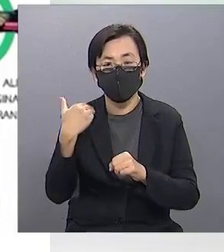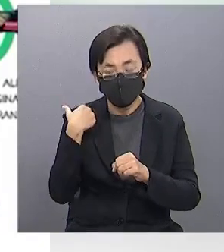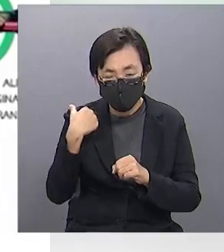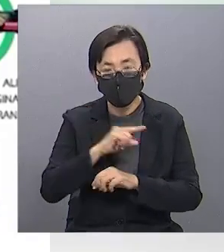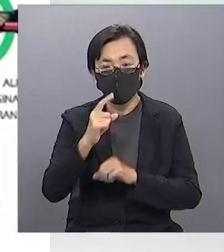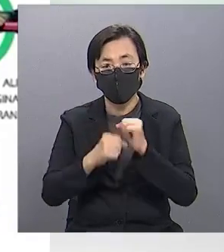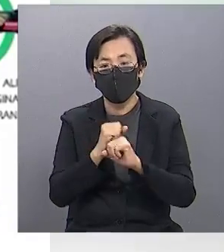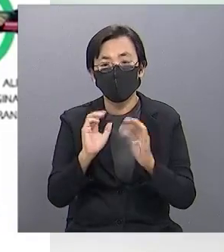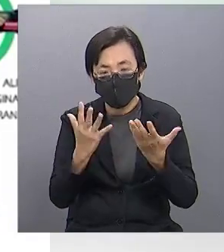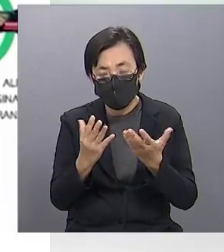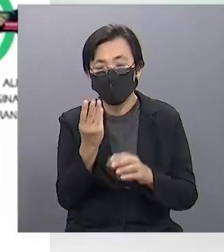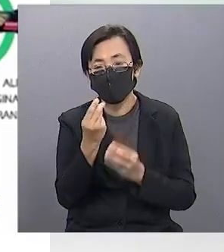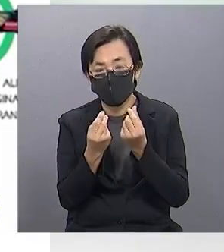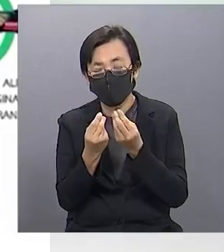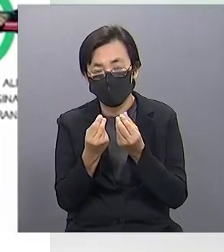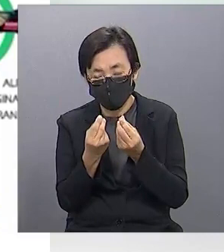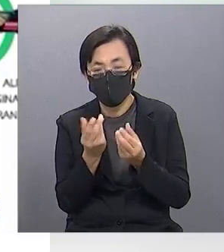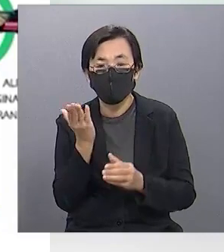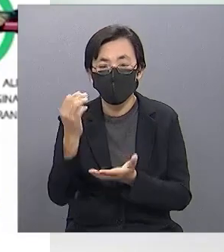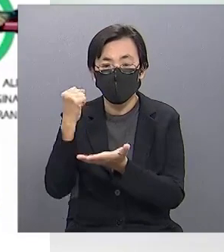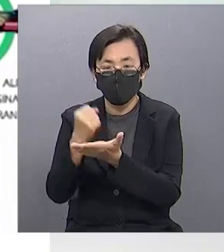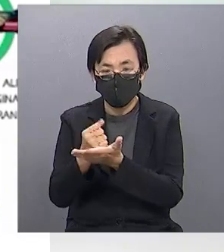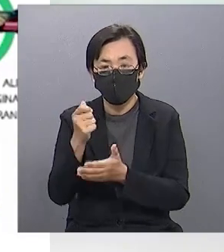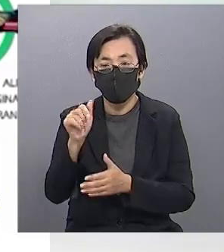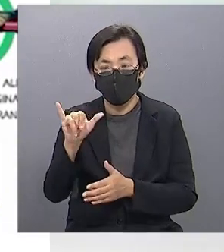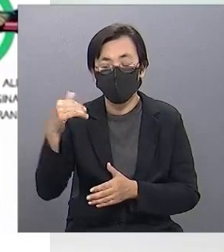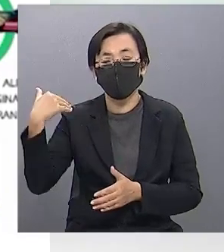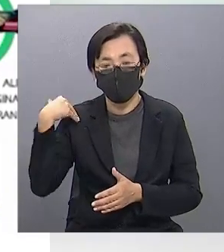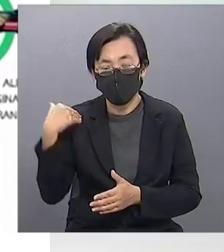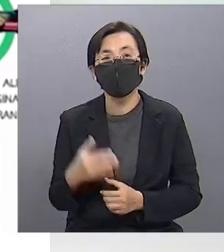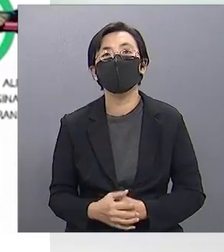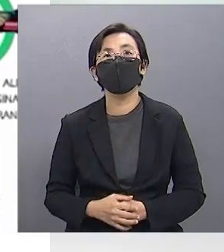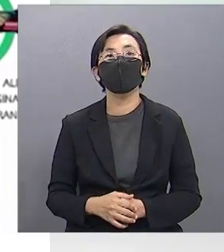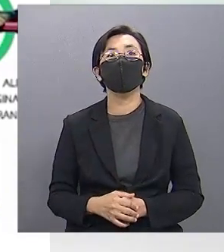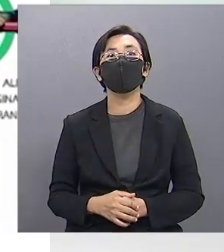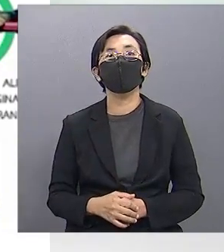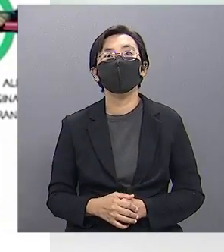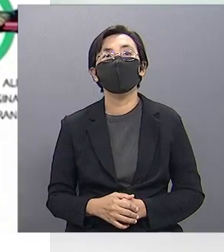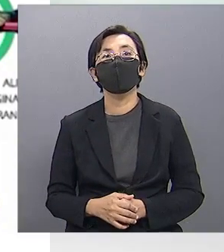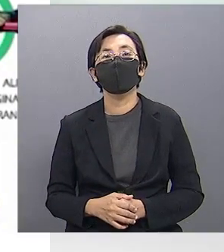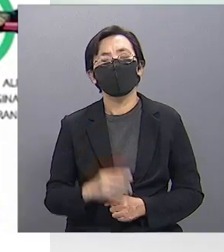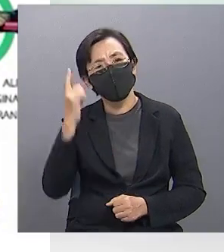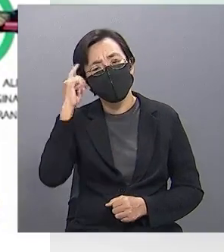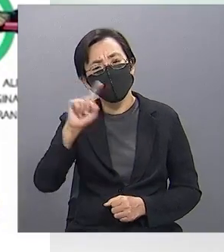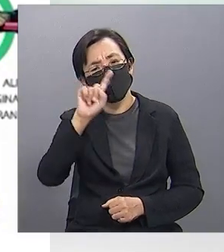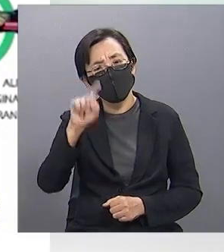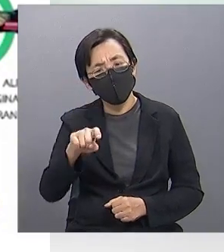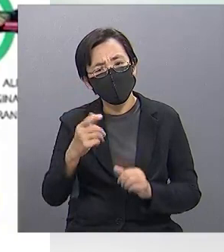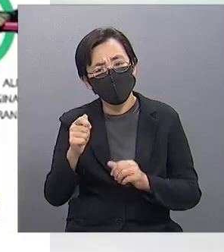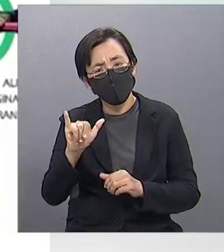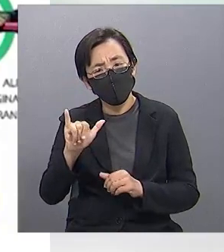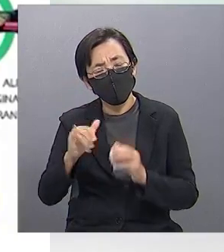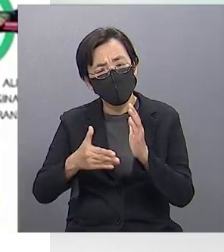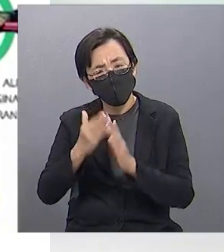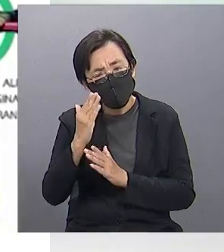บบที่ขอขึ้นทะเบียนกับอย.ด้วยนะคะอันนี้อันน่าสงสัยนะคะว่าผ่านอย.แต่ทำไมเรายังพบส